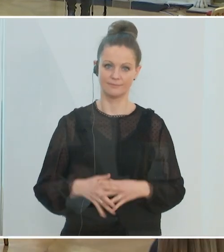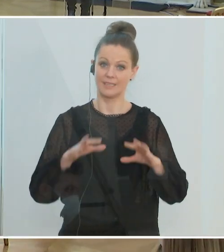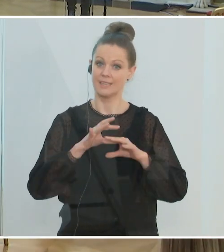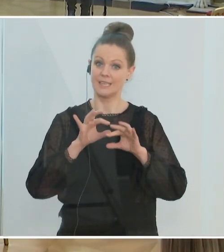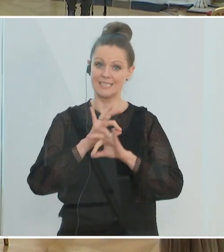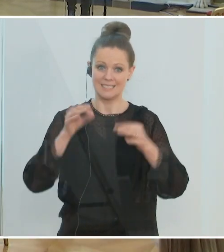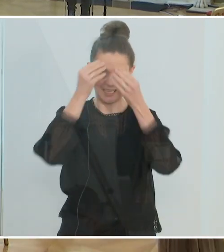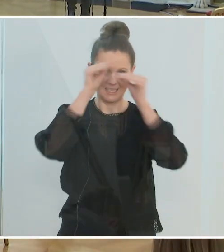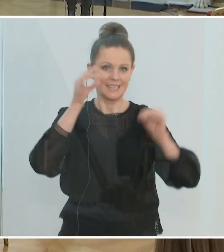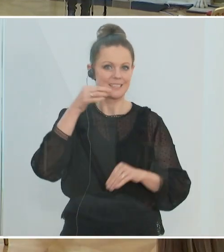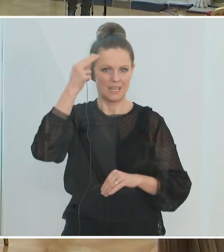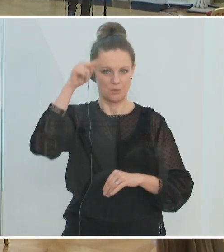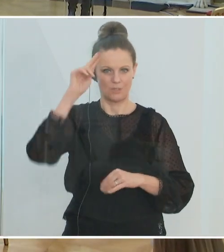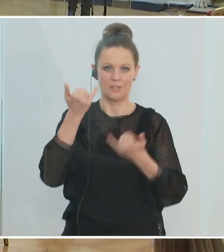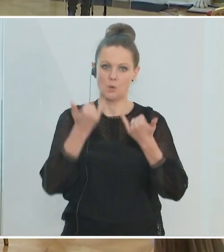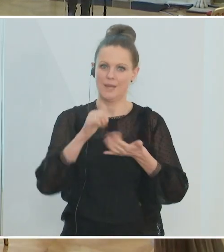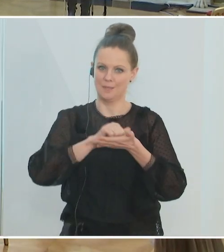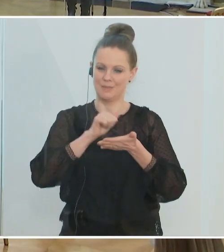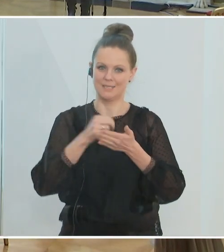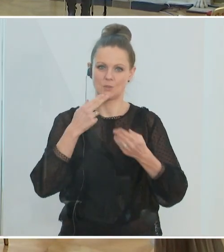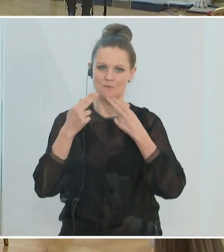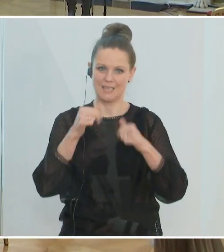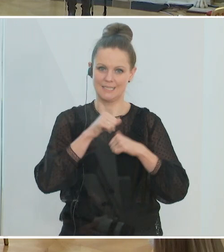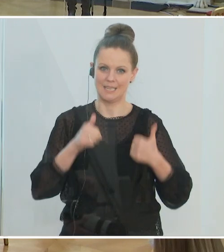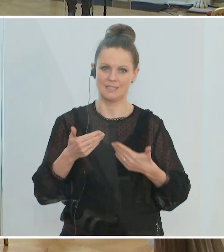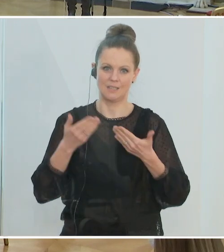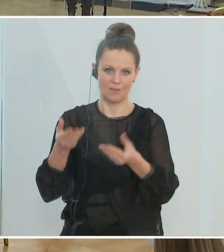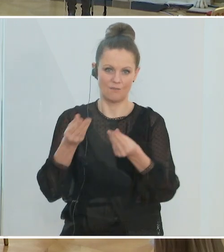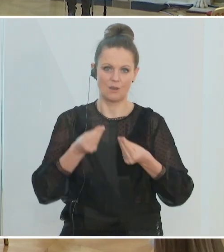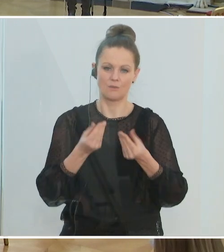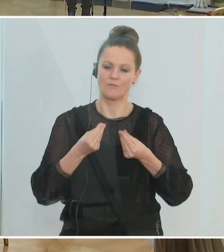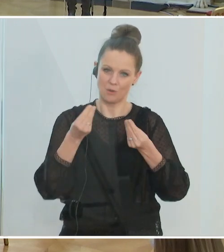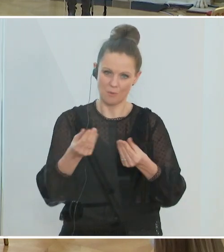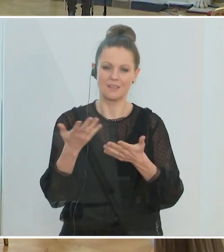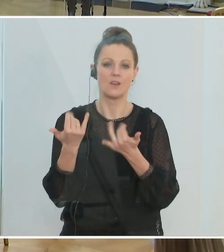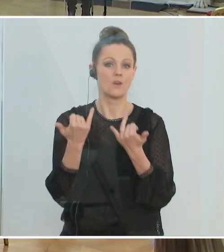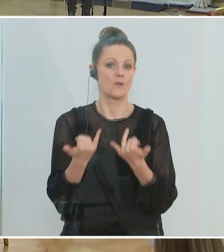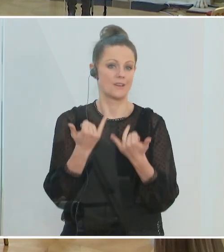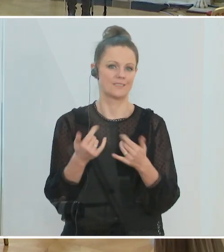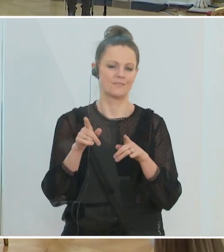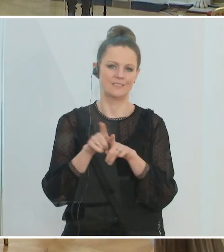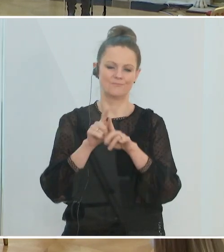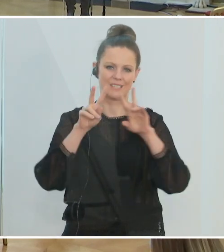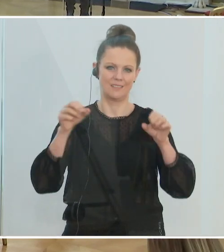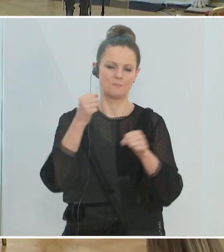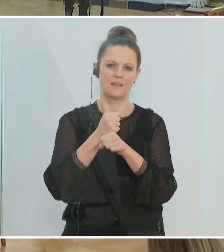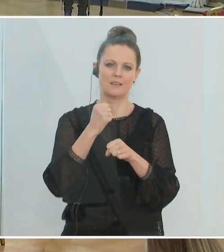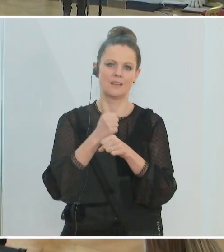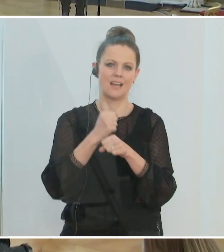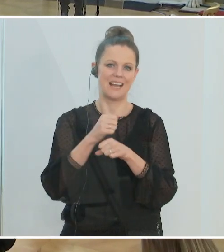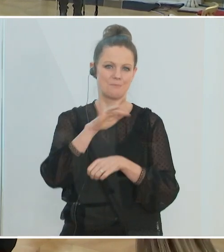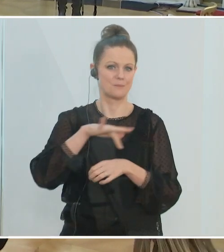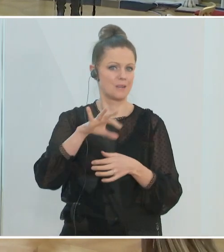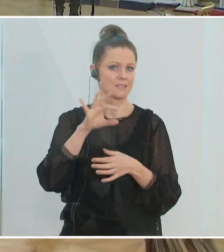Sehr geehrte Damen und Herren, herzlich willkommen zur heutigen Pressekonferenz zum Thema Frauen am Arbeitsmarkt mit Frauenministerin Susanne Raab und Arbeitsminister